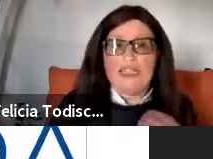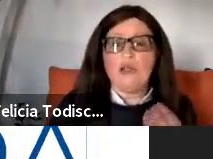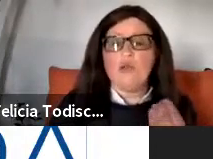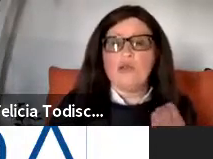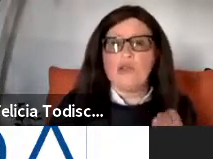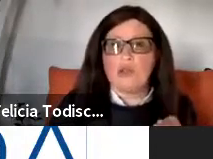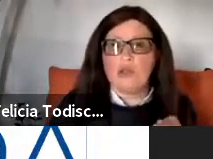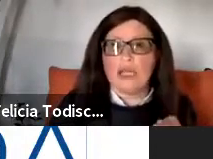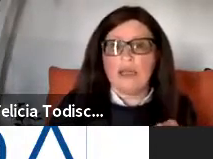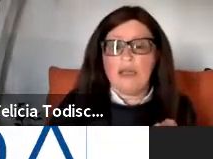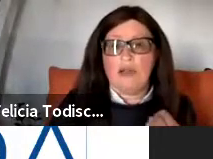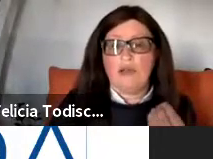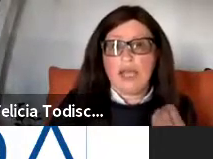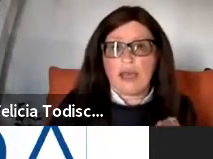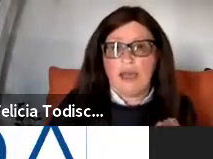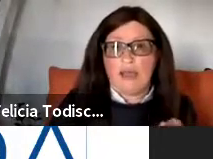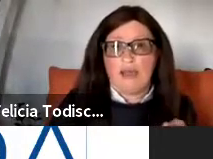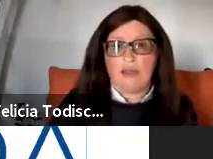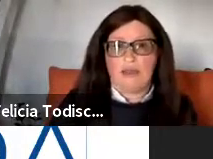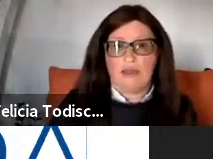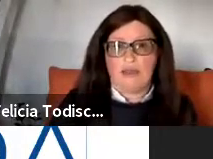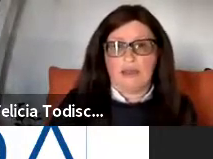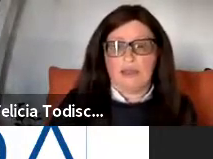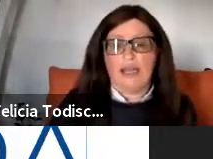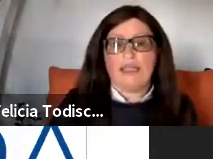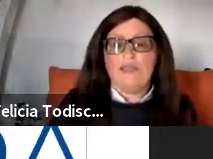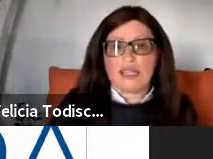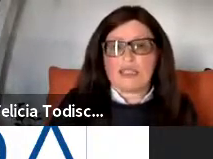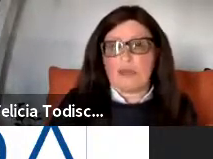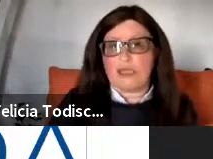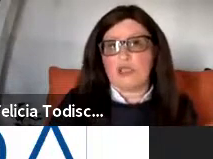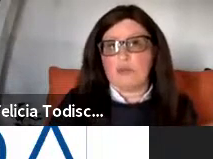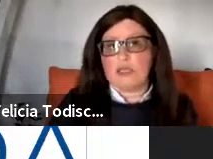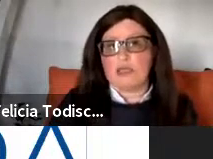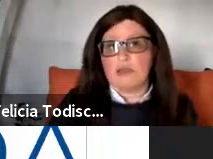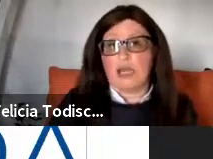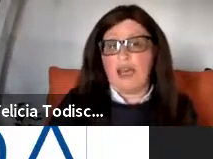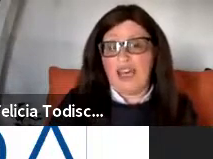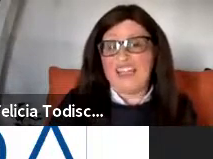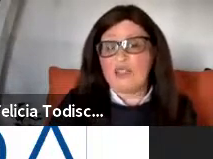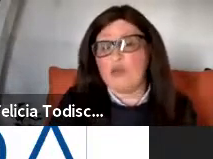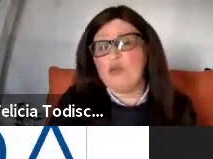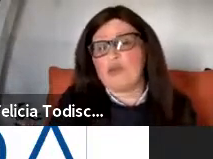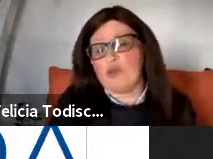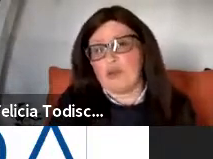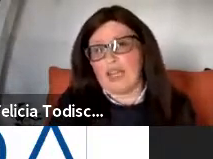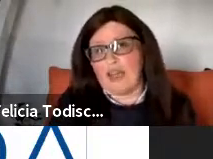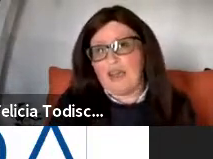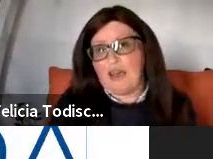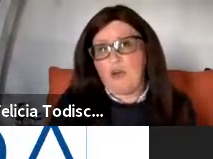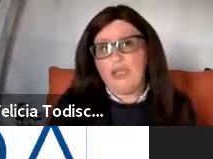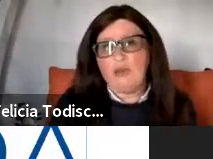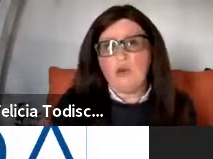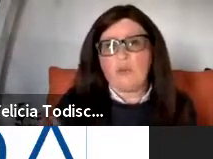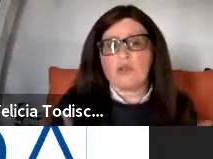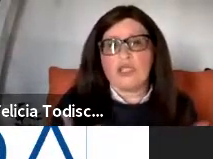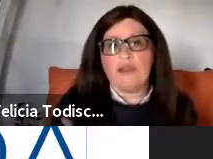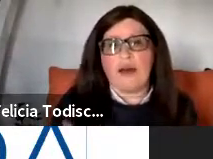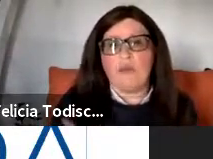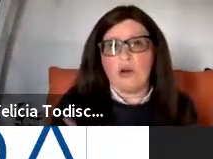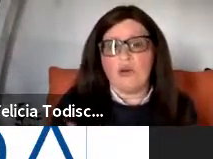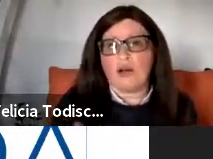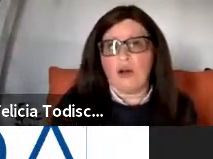contrario dell'inclusione non è la diversa partecipazione, è l'esclusione. Quindi